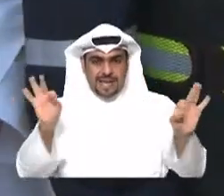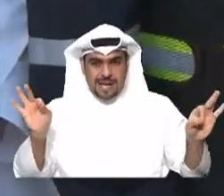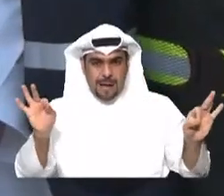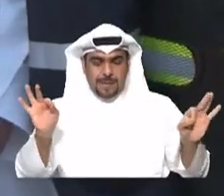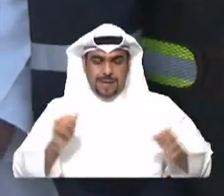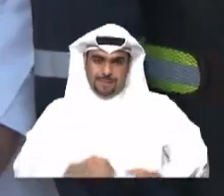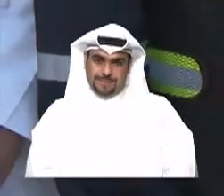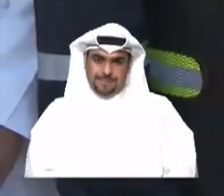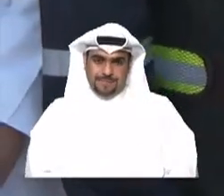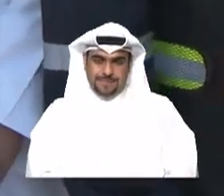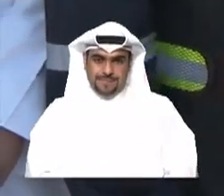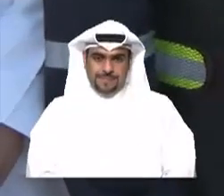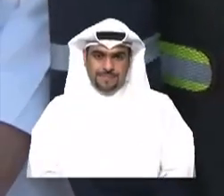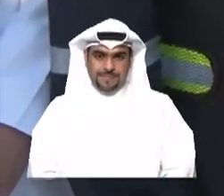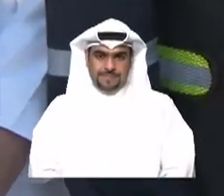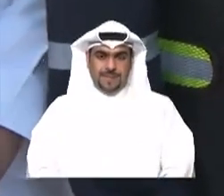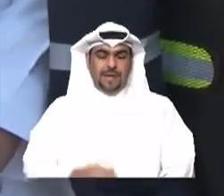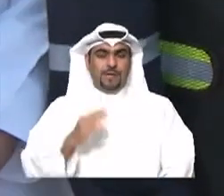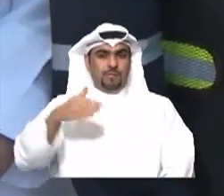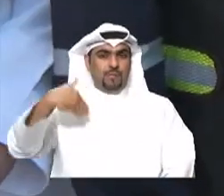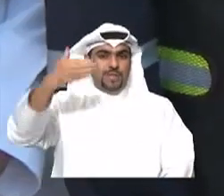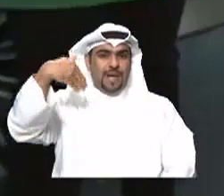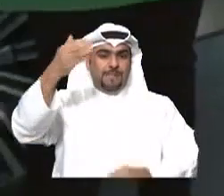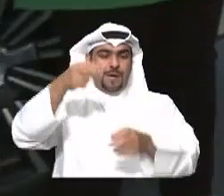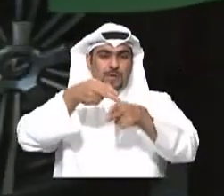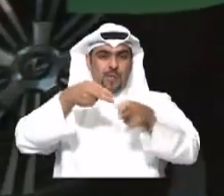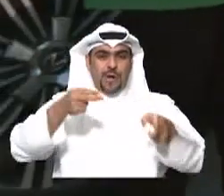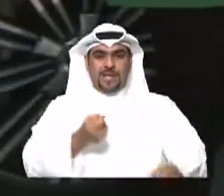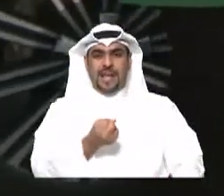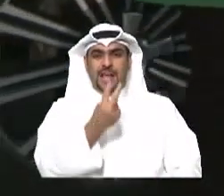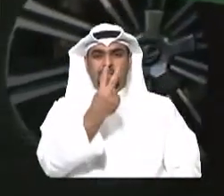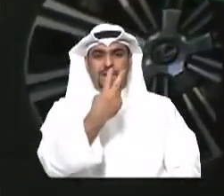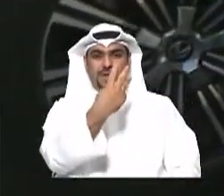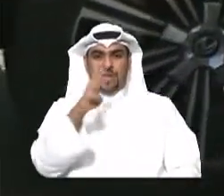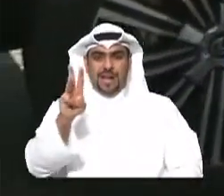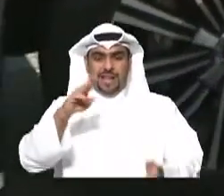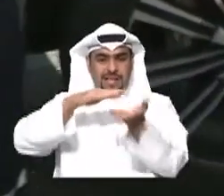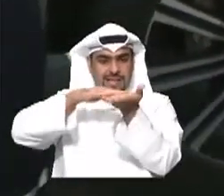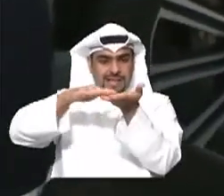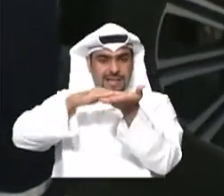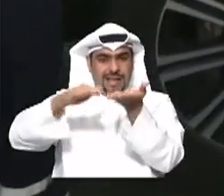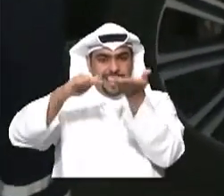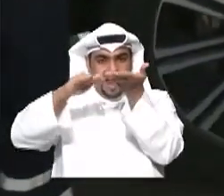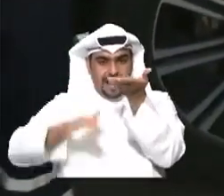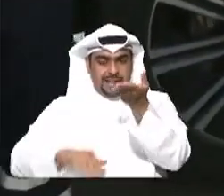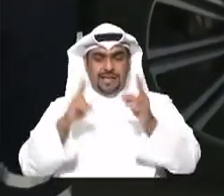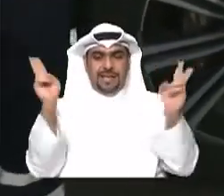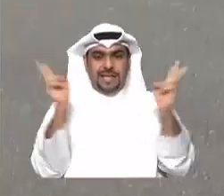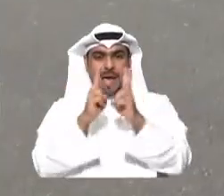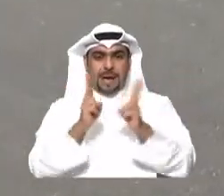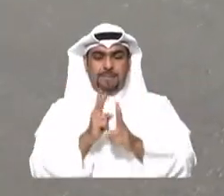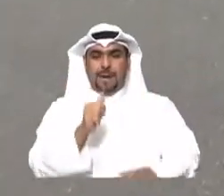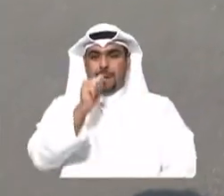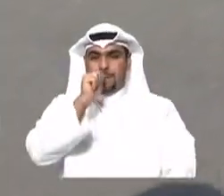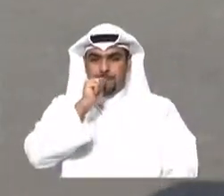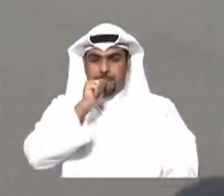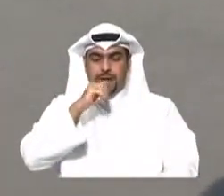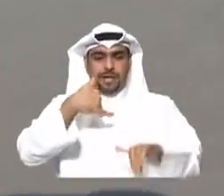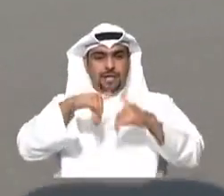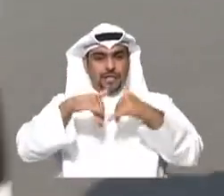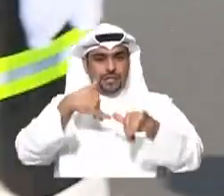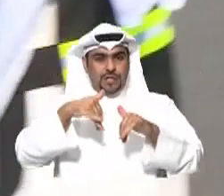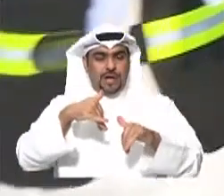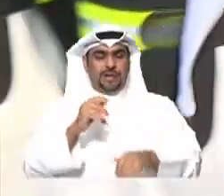بالخدمات العامة على طريق تحقيق ركيزة بنية تحتية متطورة التي جاءت بها رؤية